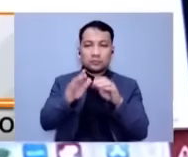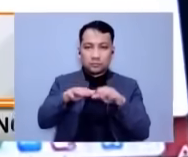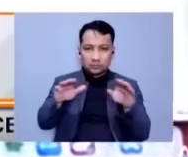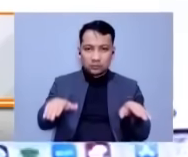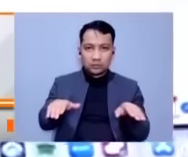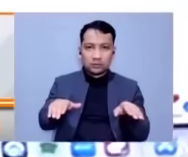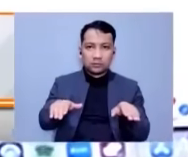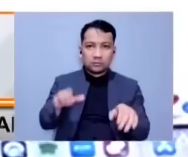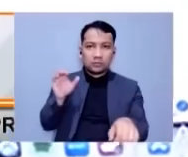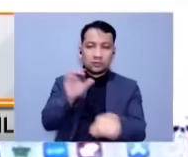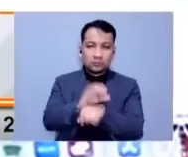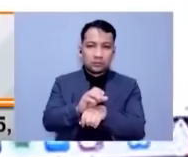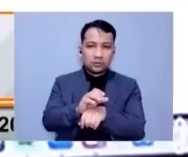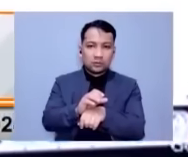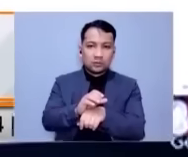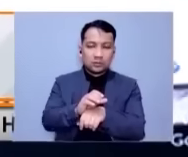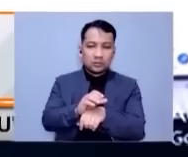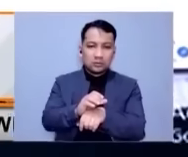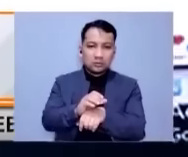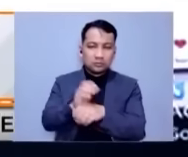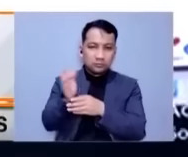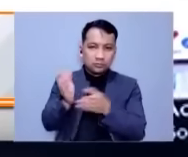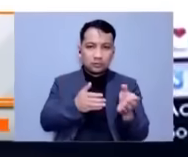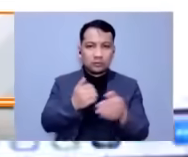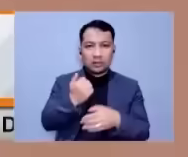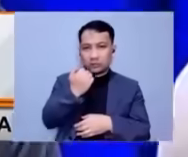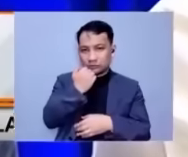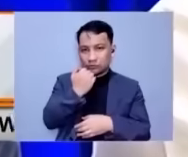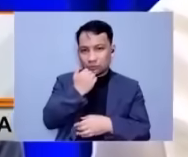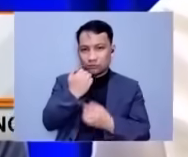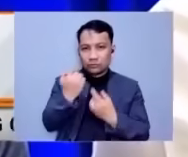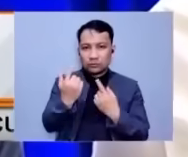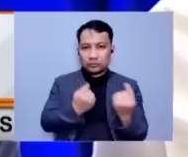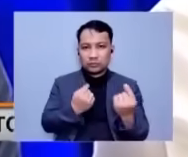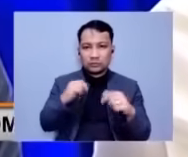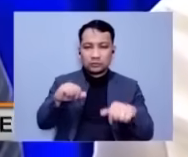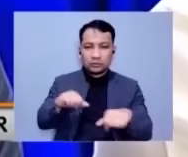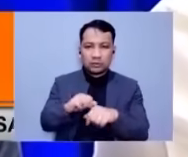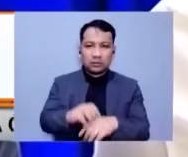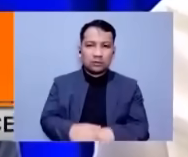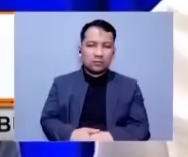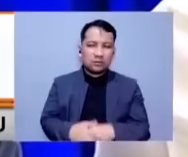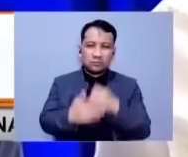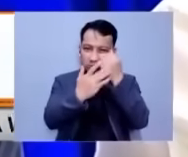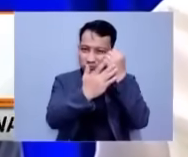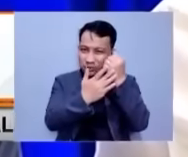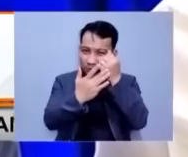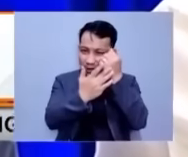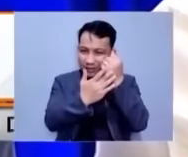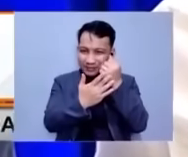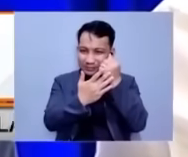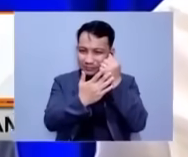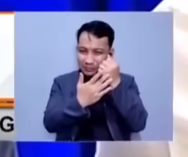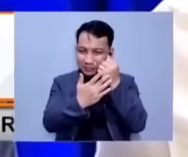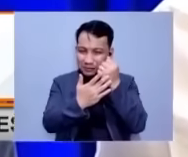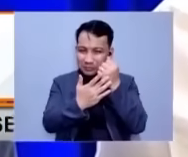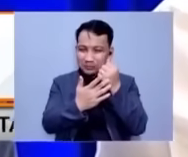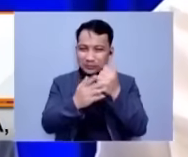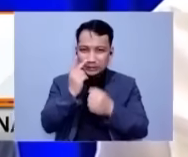sapilitang ipinapasok sa ganitong karuming ilegal na aktibidad. And yung trauma ho, nakikita namin na meron ho kaming